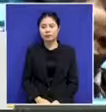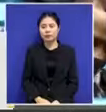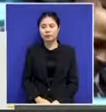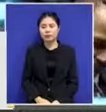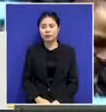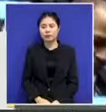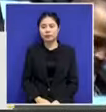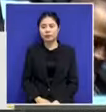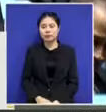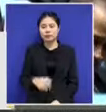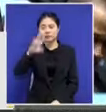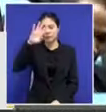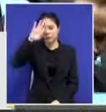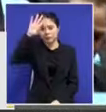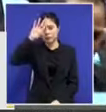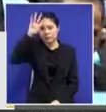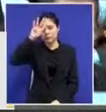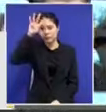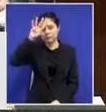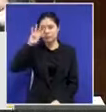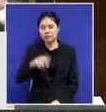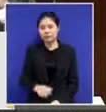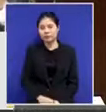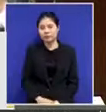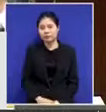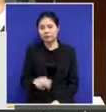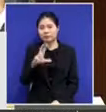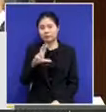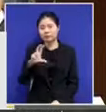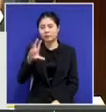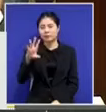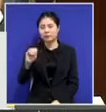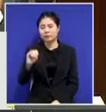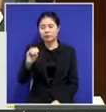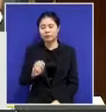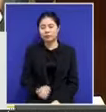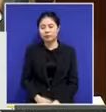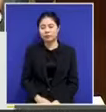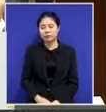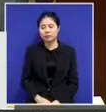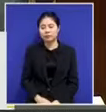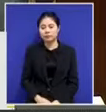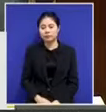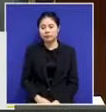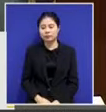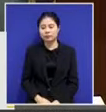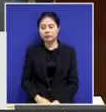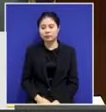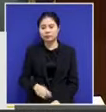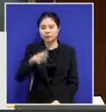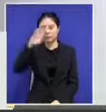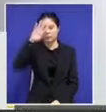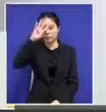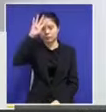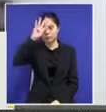นายธนาธรจึงรุ่งเรืองกิจค่ะ 340นางผานิชนิติธันประภาส พลเอกประยุ